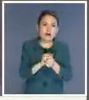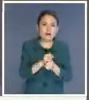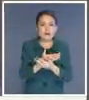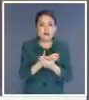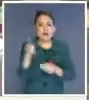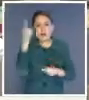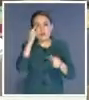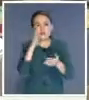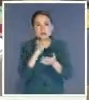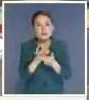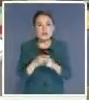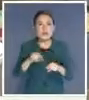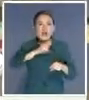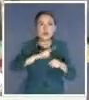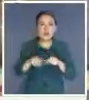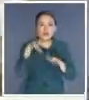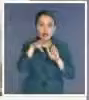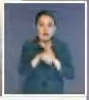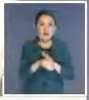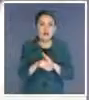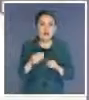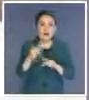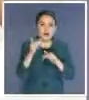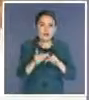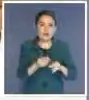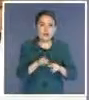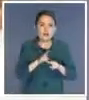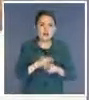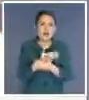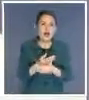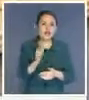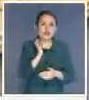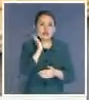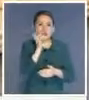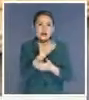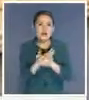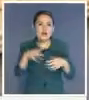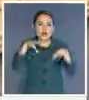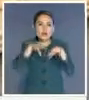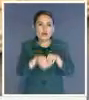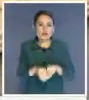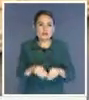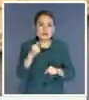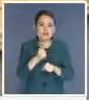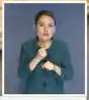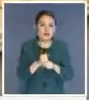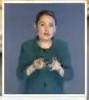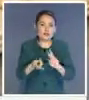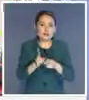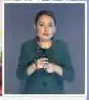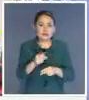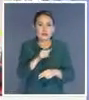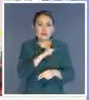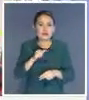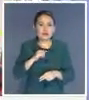тапты. Оған тек табиғи өнімдер қолданылады. Қызылша мен сәбіз шырыны, жаңғақтан дәрі. Өзгеріске ұшыраған тағамның құндылығы да арта түседі, дейді